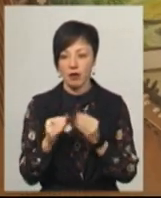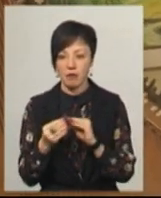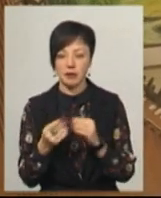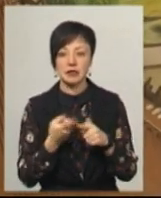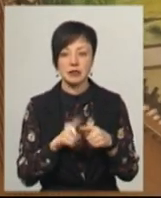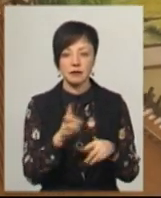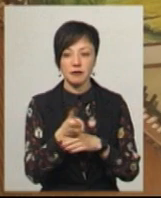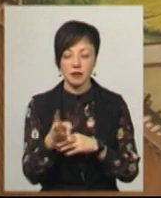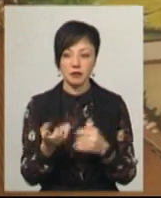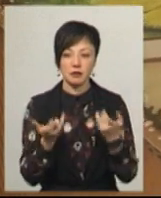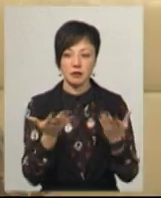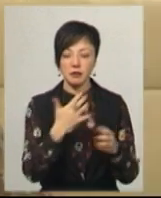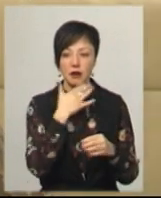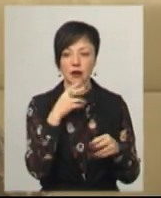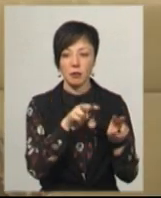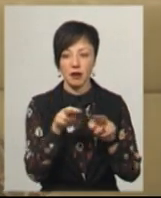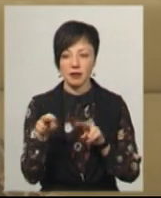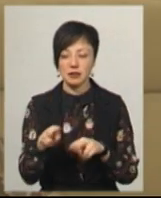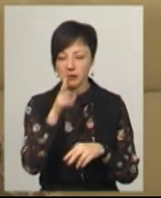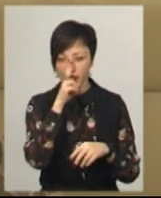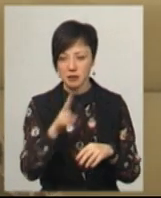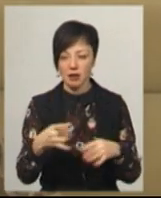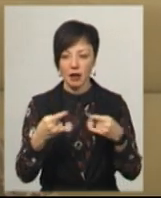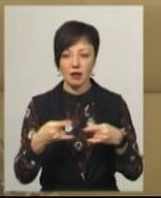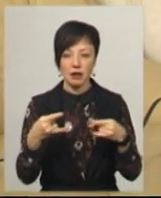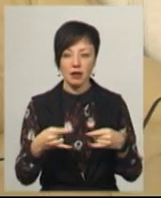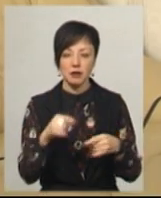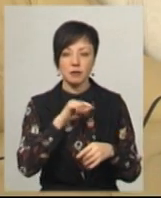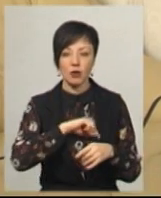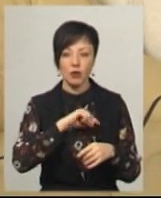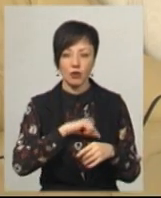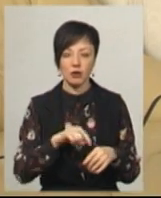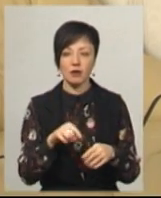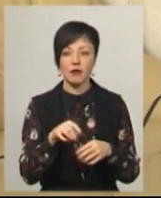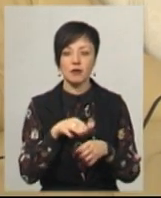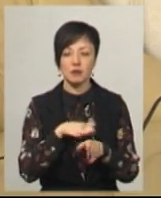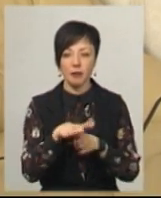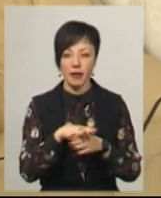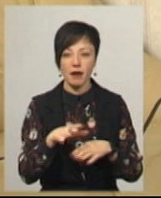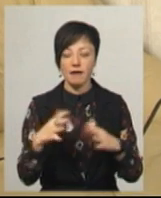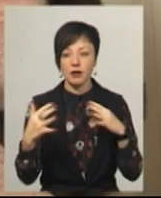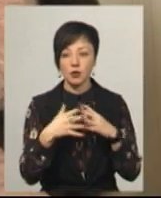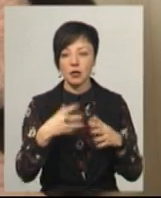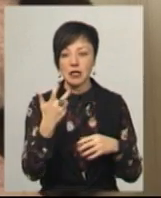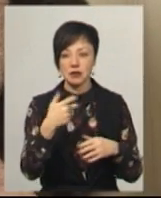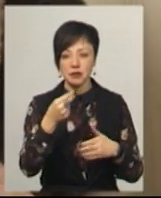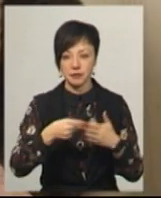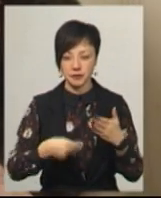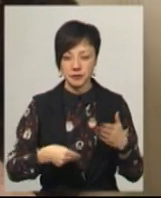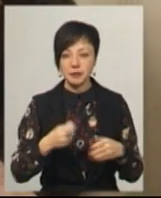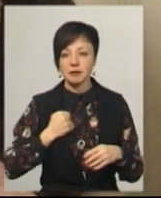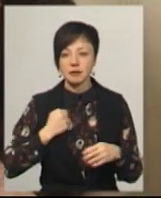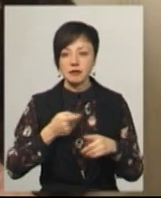Це відео набрало дуже багато переглядів. За 2 місяці на канал практичного психолога, який пройшов війну, підписалося 300 людей, з яких військових